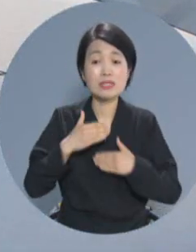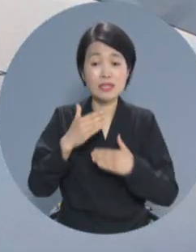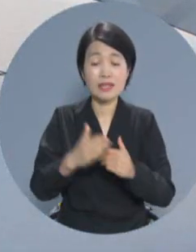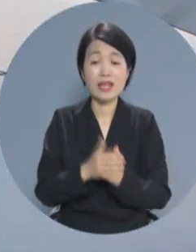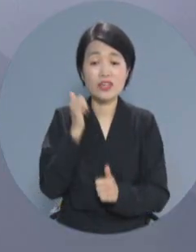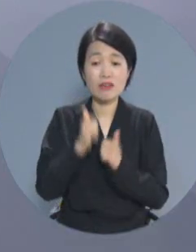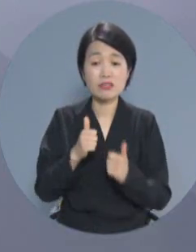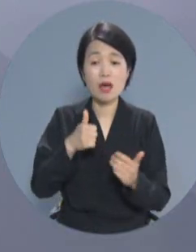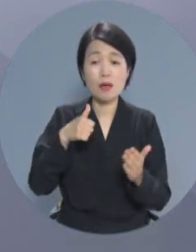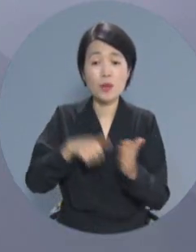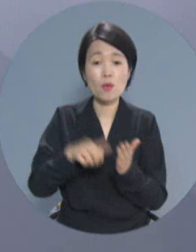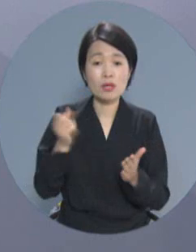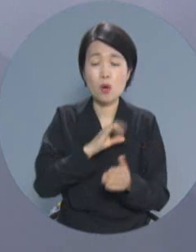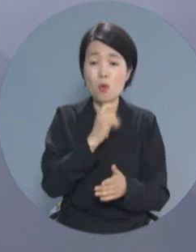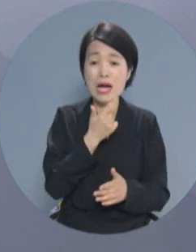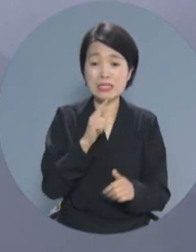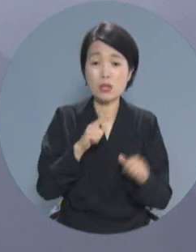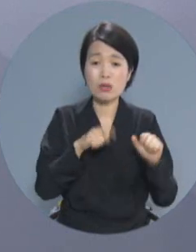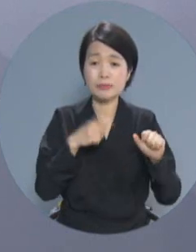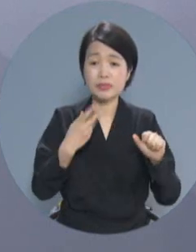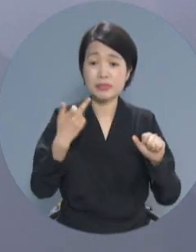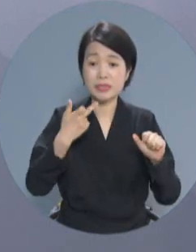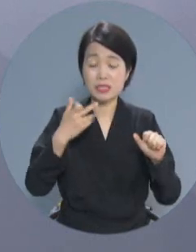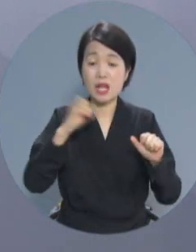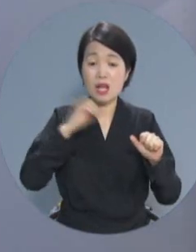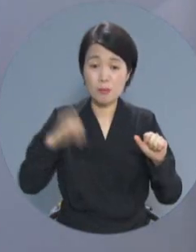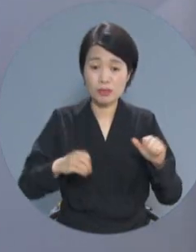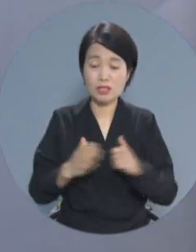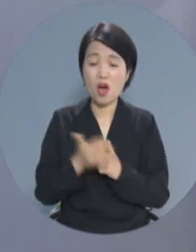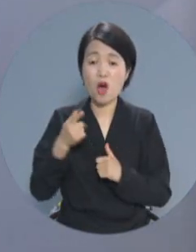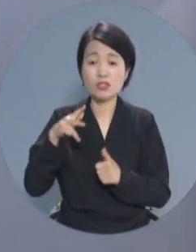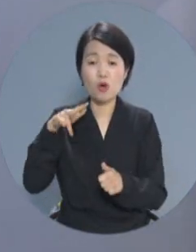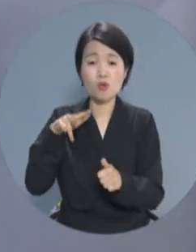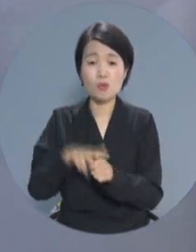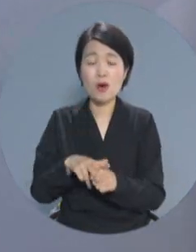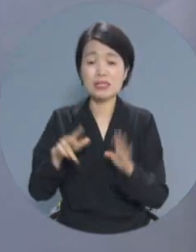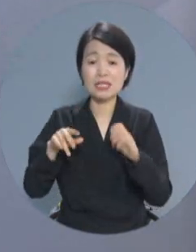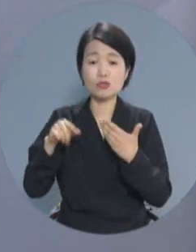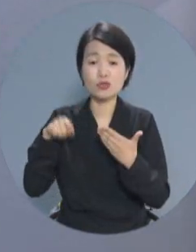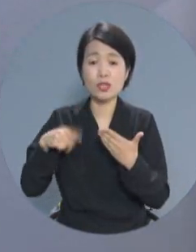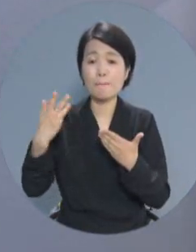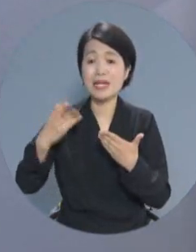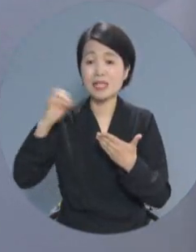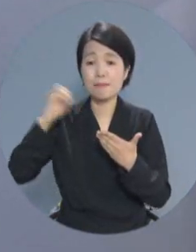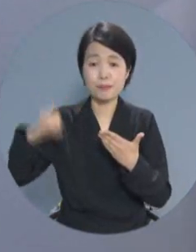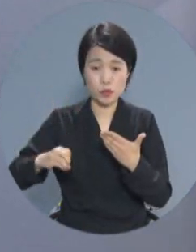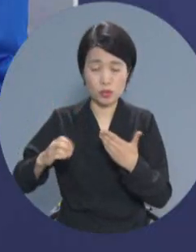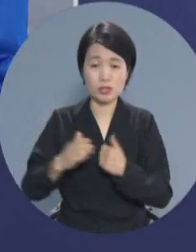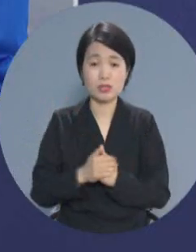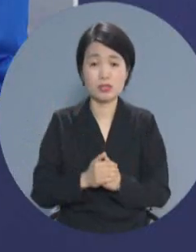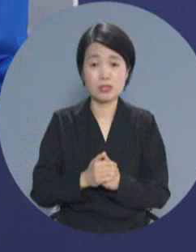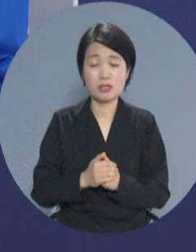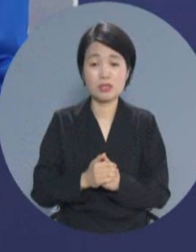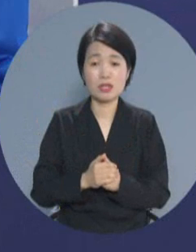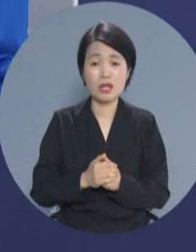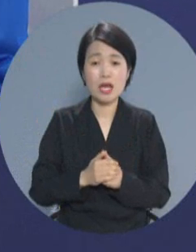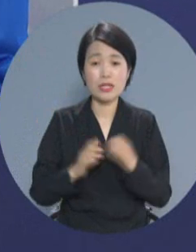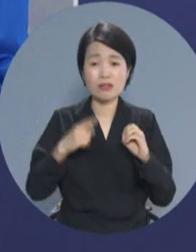경선 득표율은 오학은 후보 50.17%, 허석 후보 49.83%,